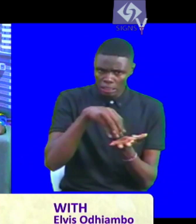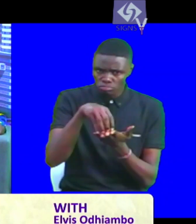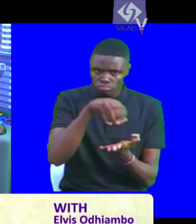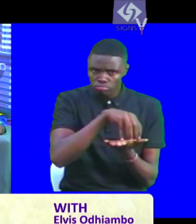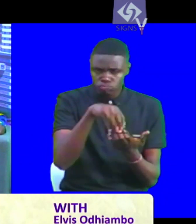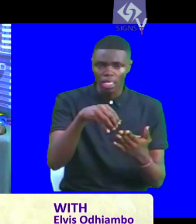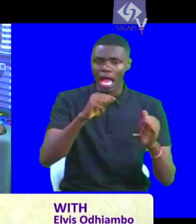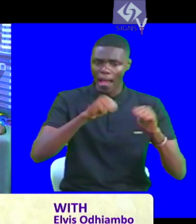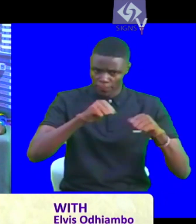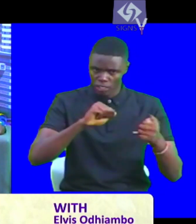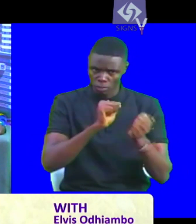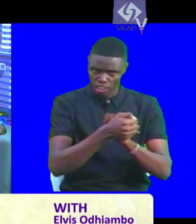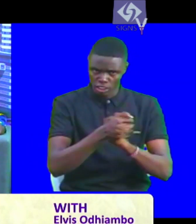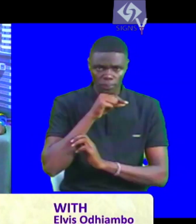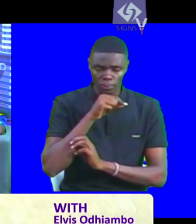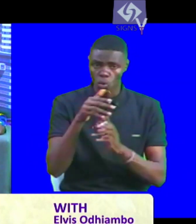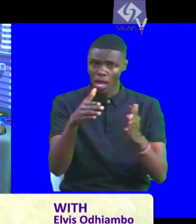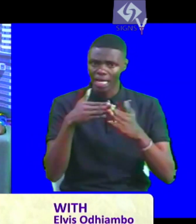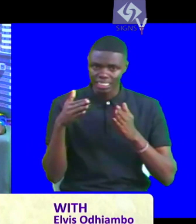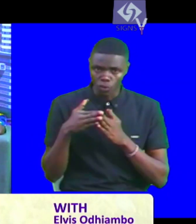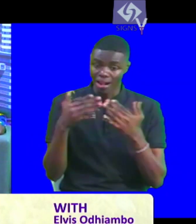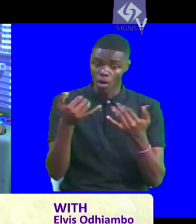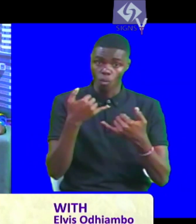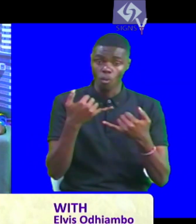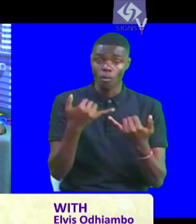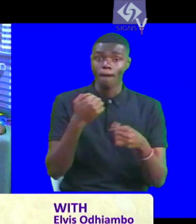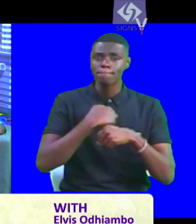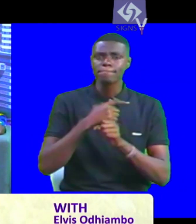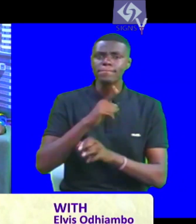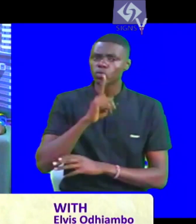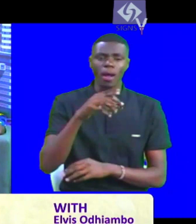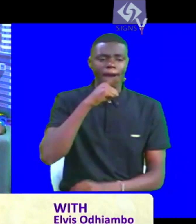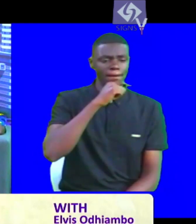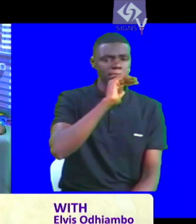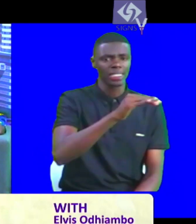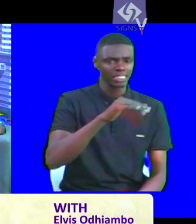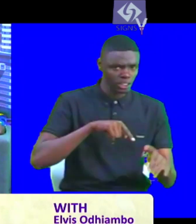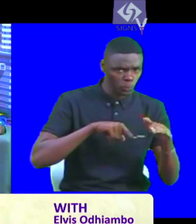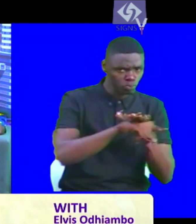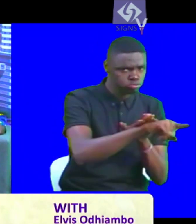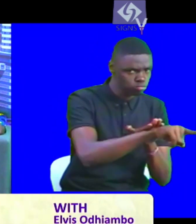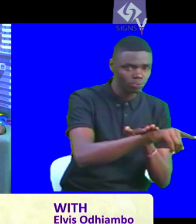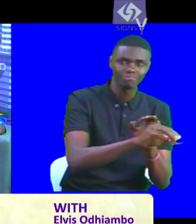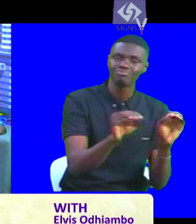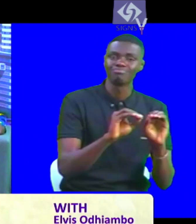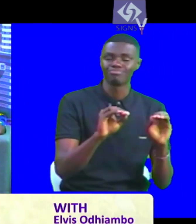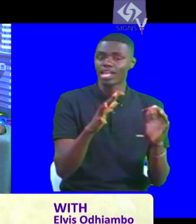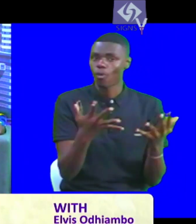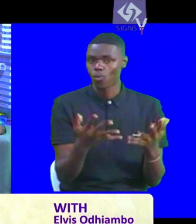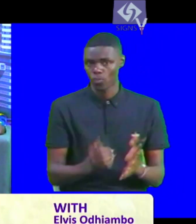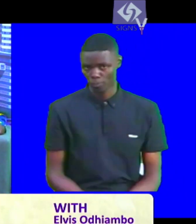ability yao kidogo umebadilisha. Arsenal wanawezaje ku make sure Man City pale hawezi